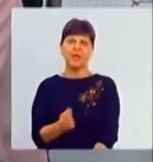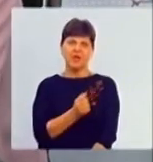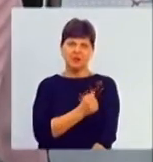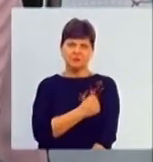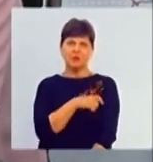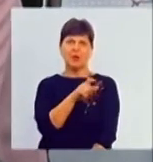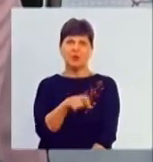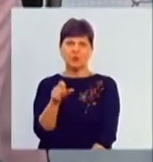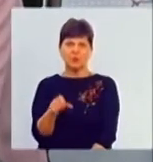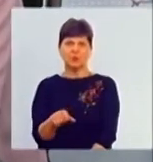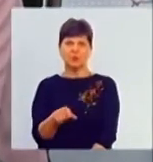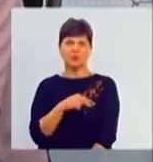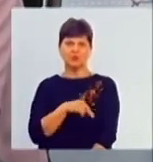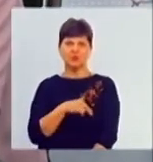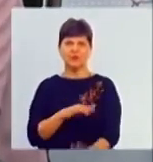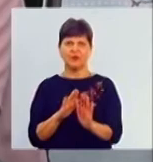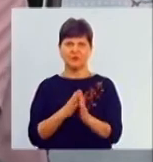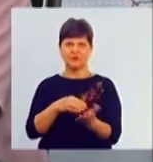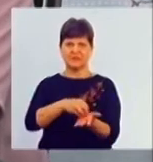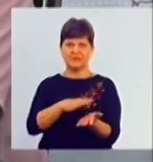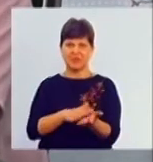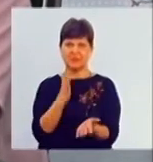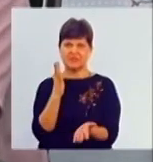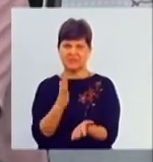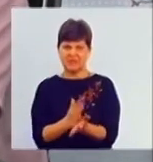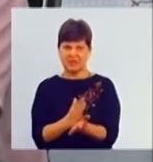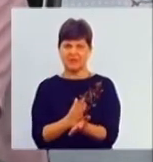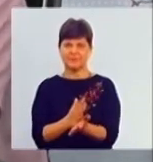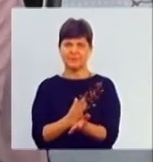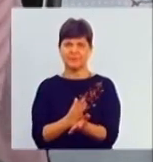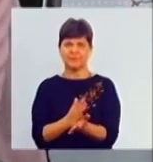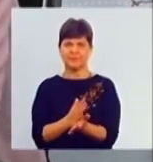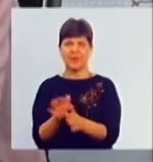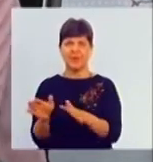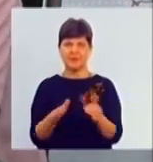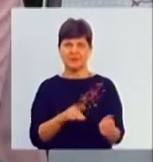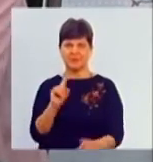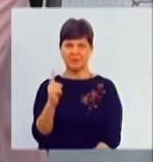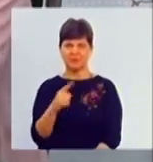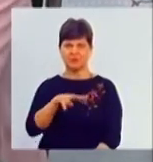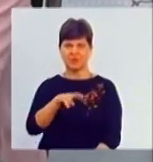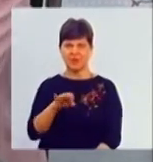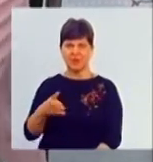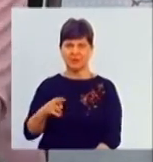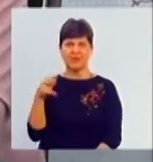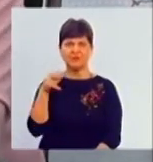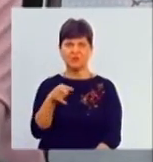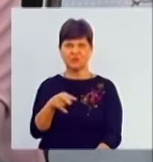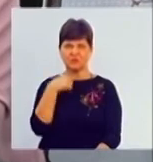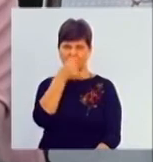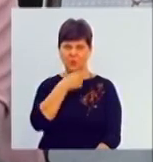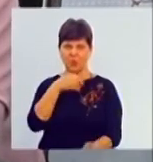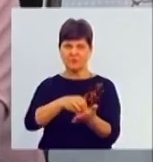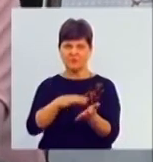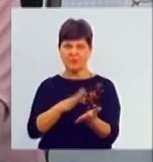в яких в трудових книжечках є записи, особливо це після 1 липня 2000 року, запис є, але якщо